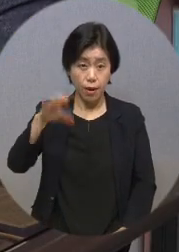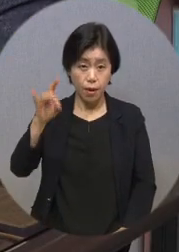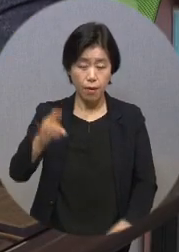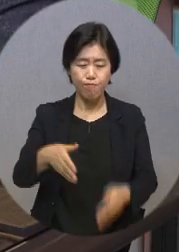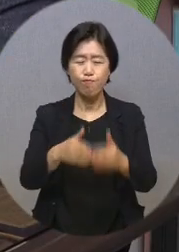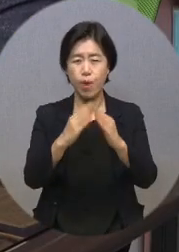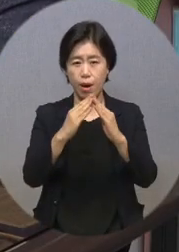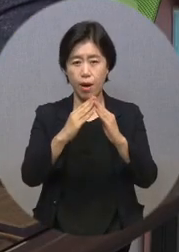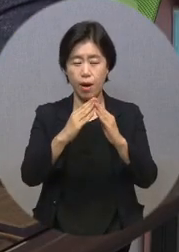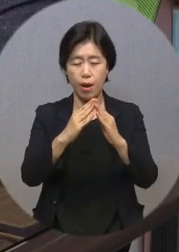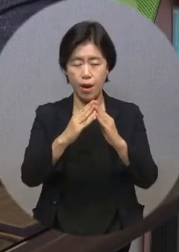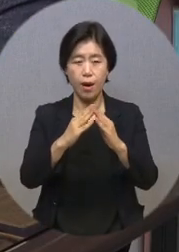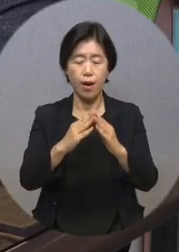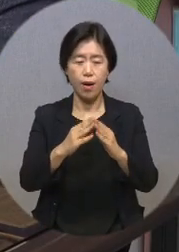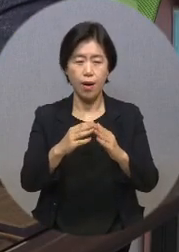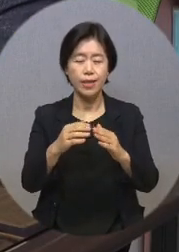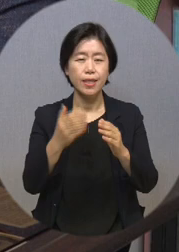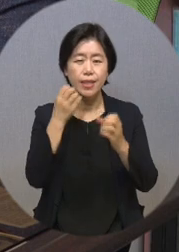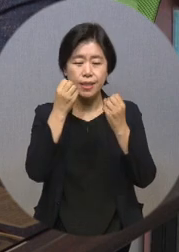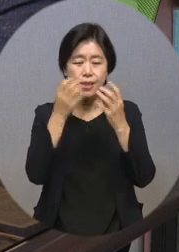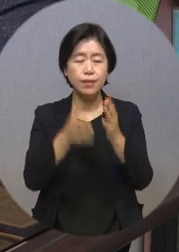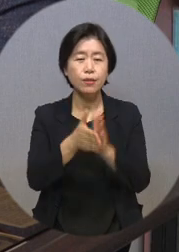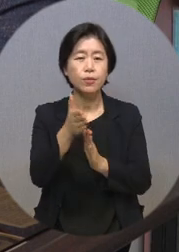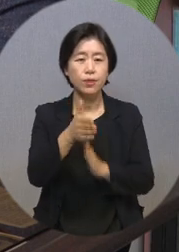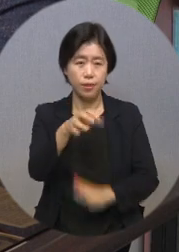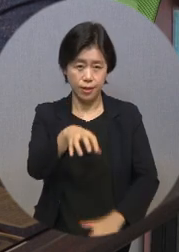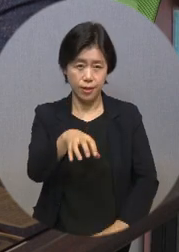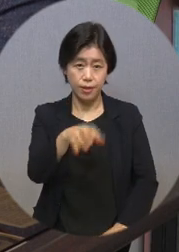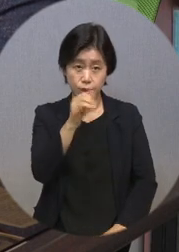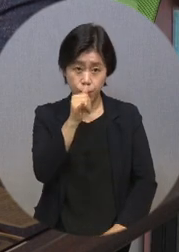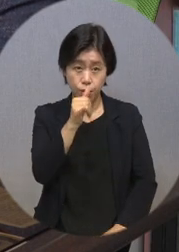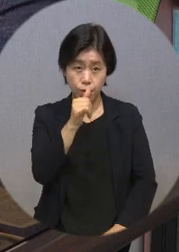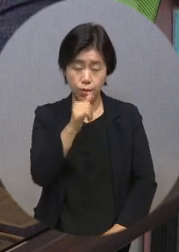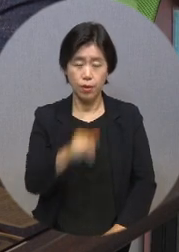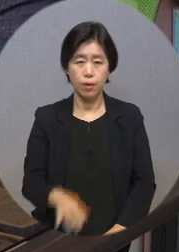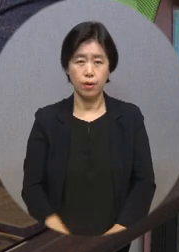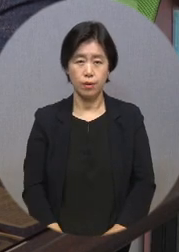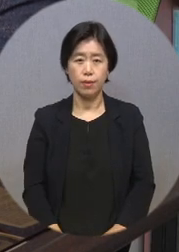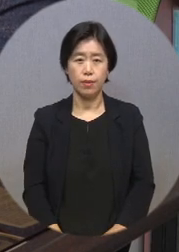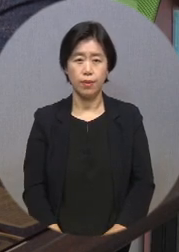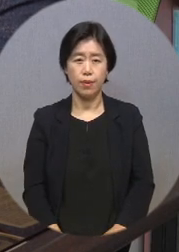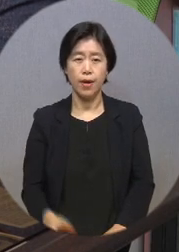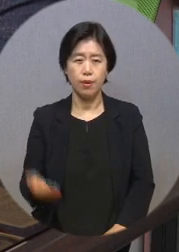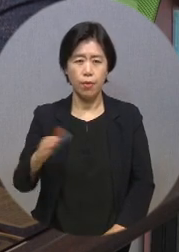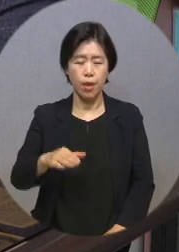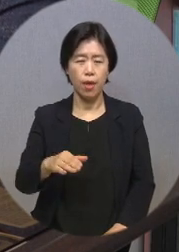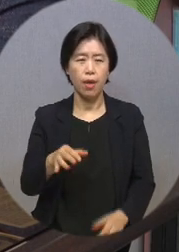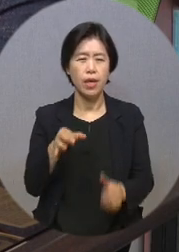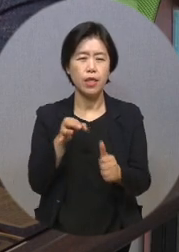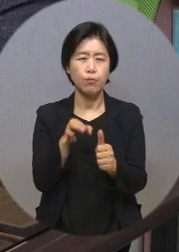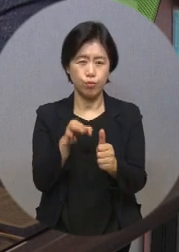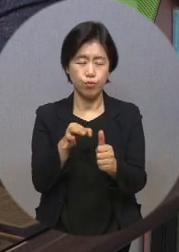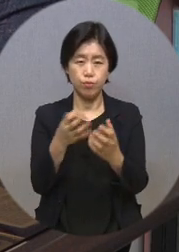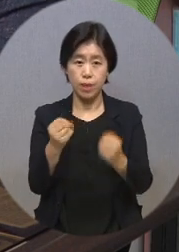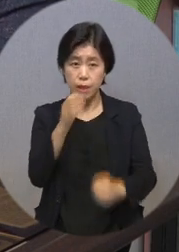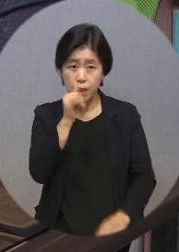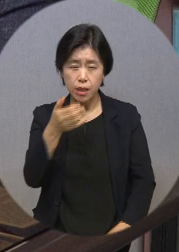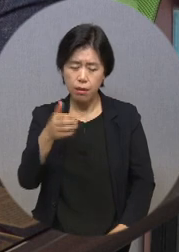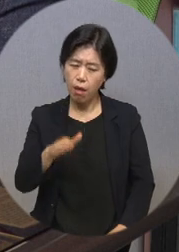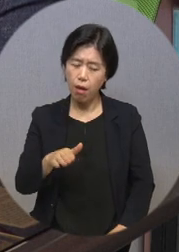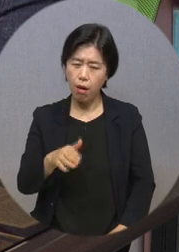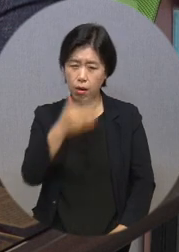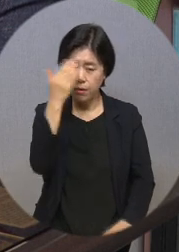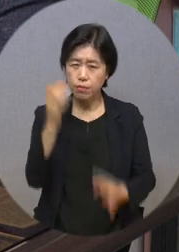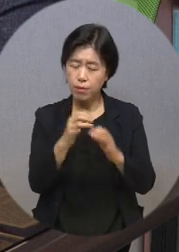인구들이 신도심 지역에 많이 살다 보니까 걱정도 많이 됐었거든요. 사회복지협회 입장에서는 기부가 가장 또 기본인데 네. 이런 부분들이 또 위축이 되지